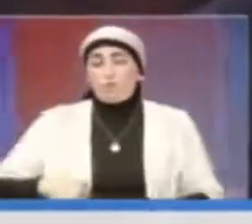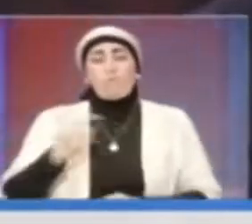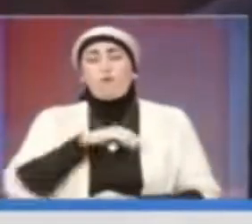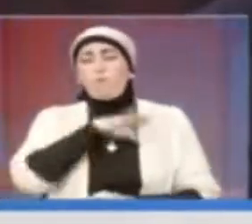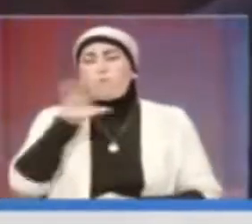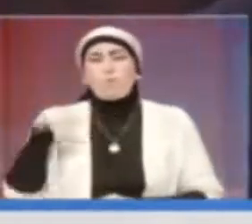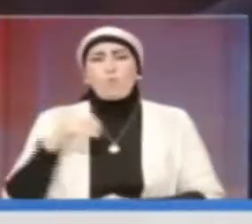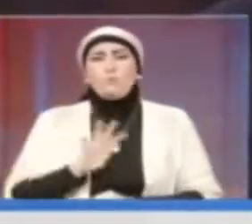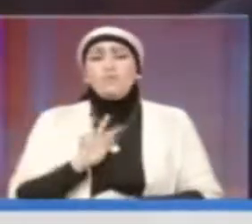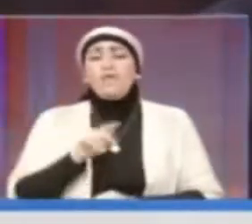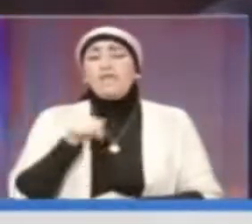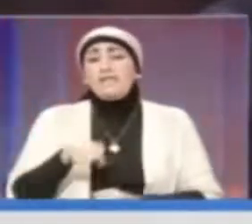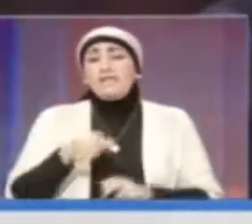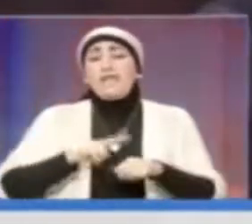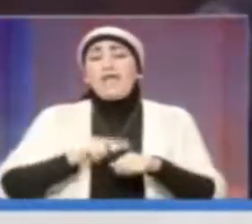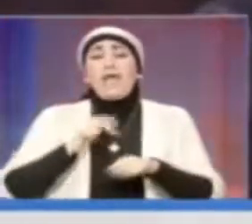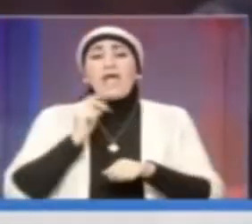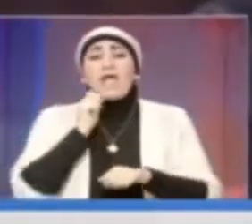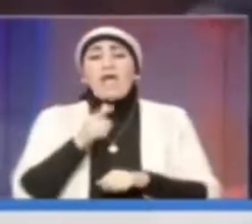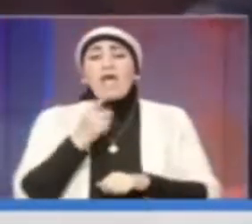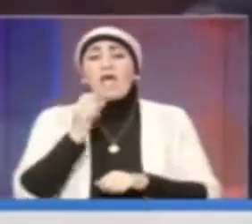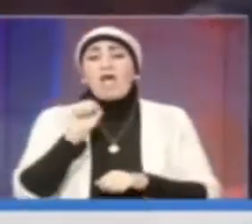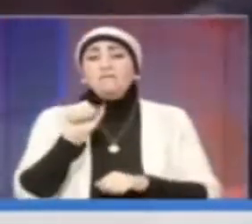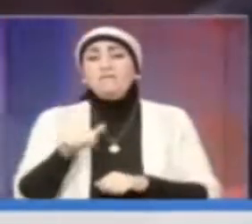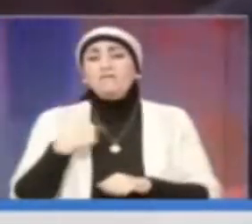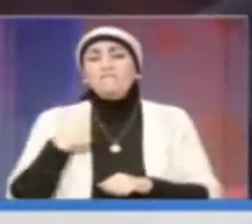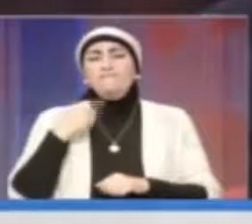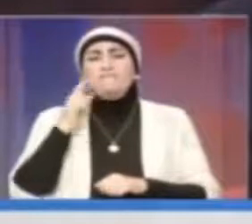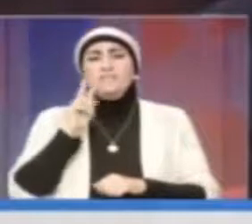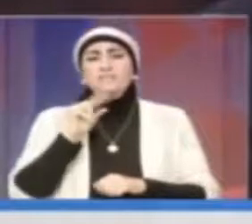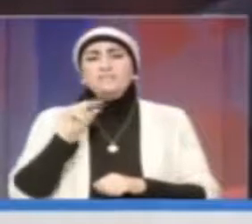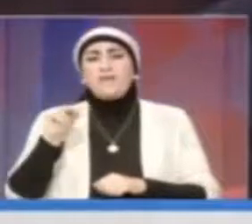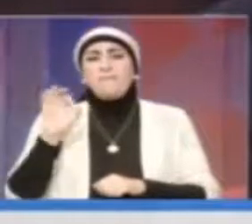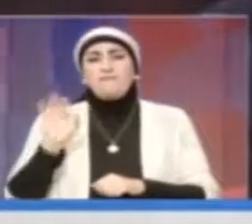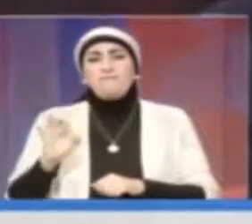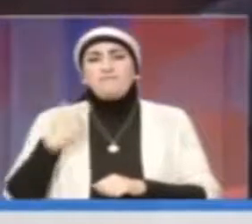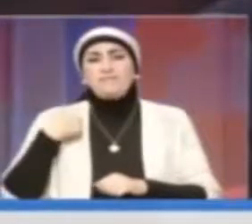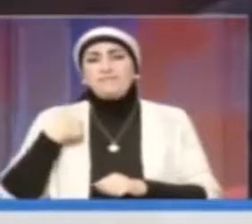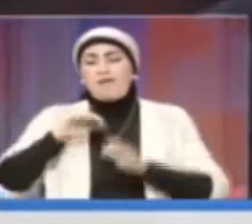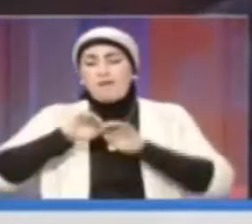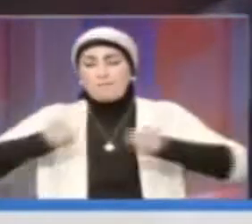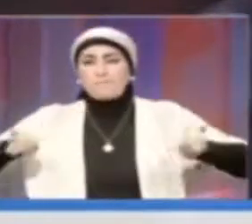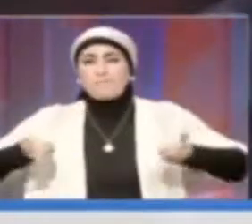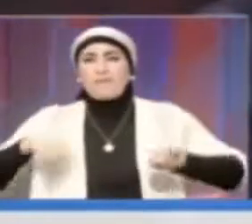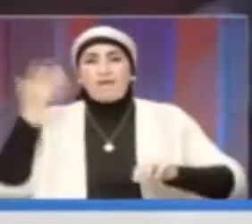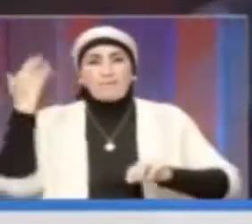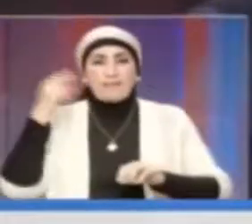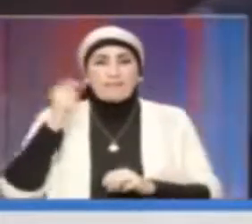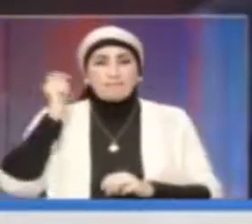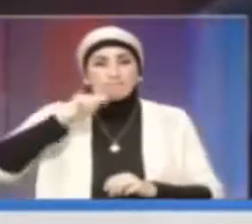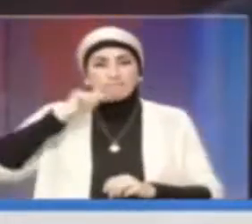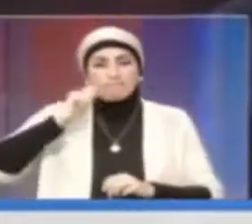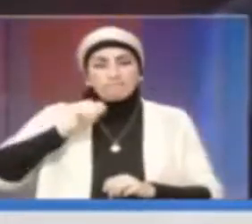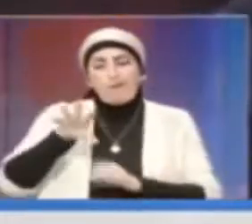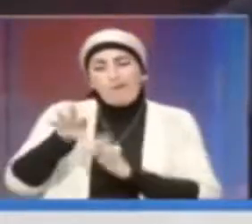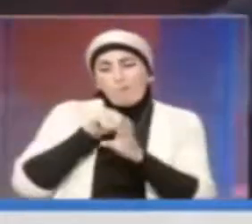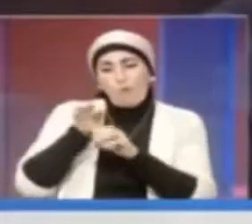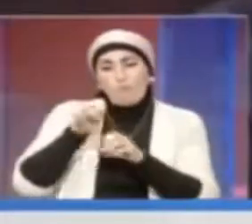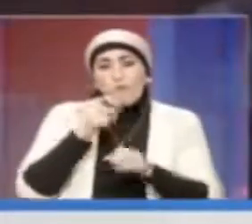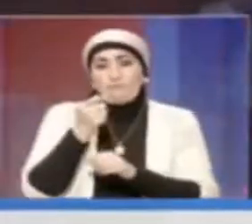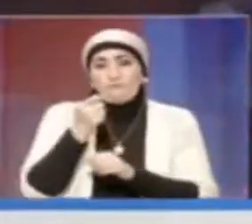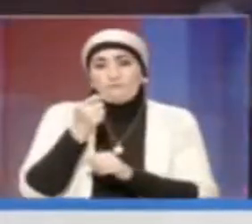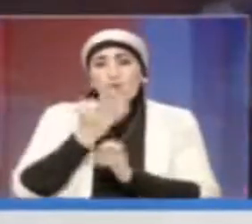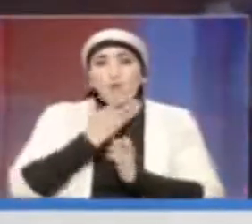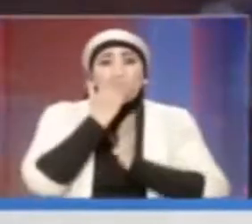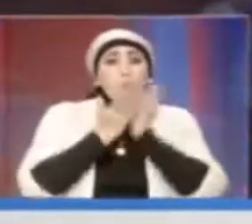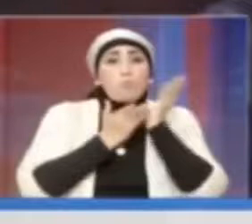الدولة جميعها. هذا الأمر كان خصما من رصيد الجماعات المتطرفة التي كانت تعمل على جمع هذه الأموال